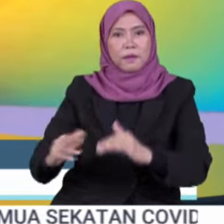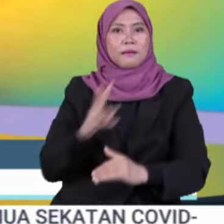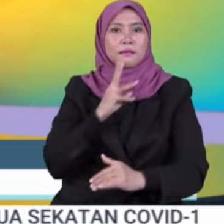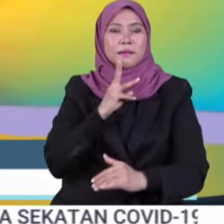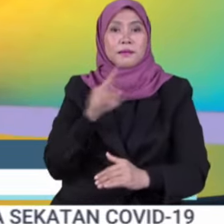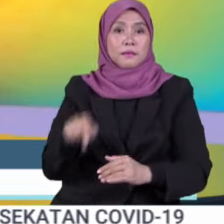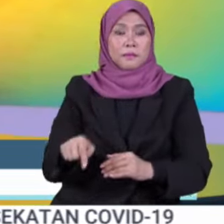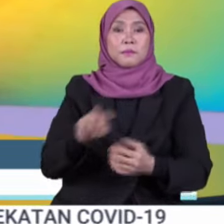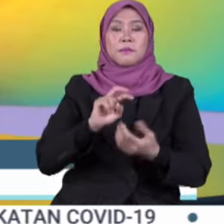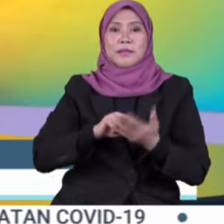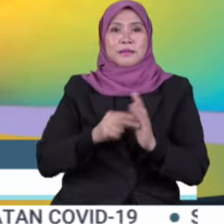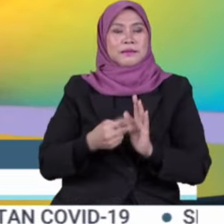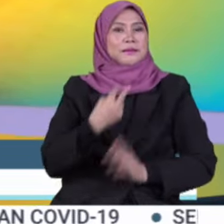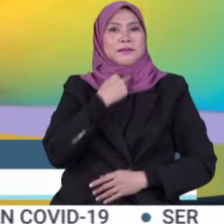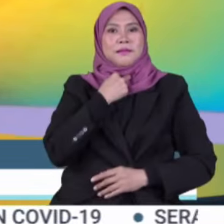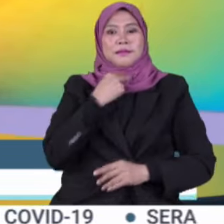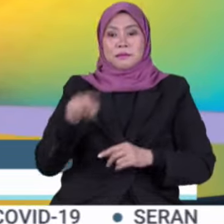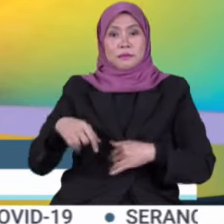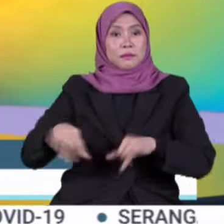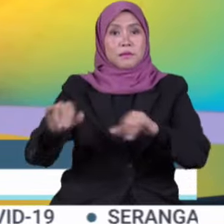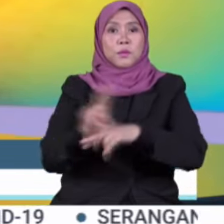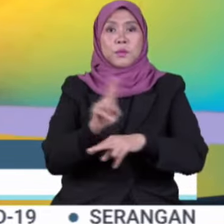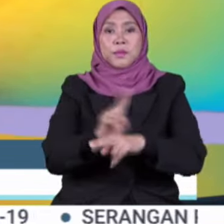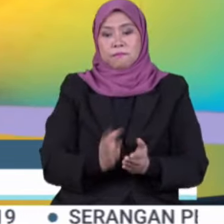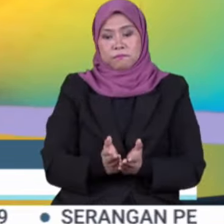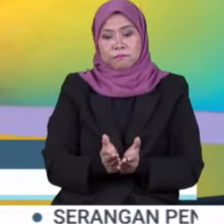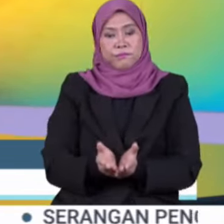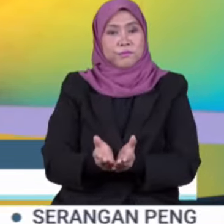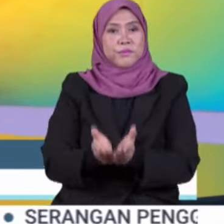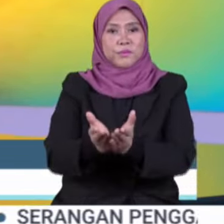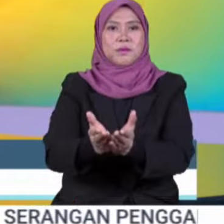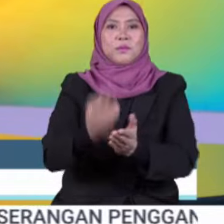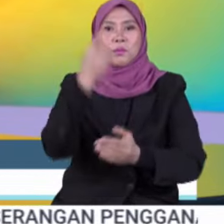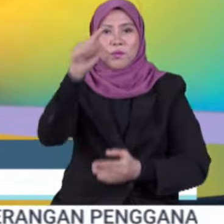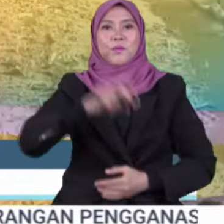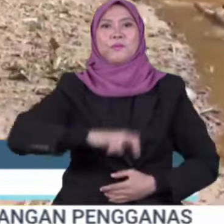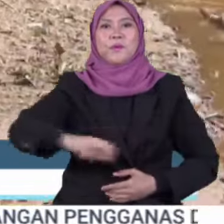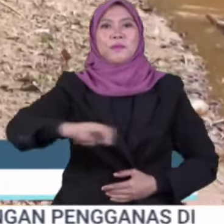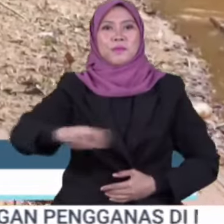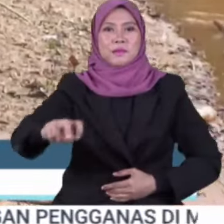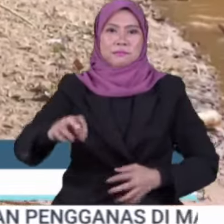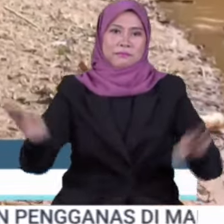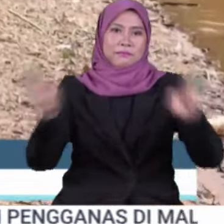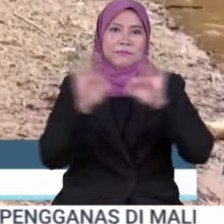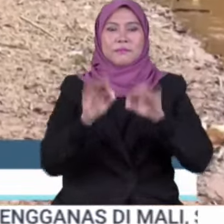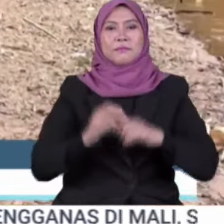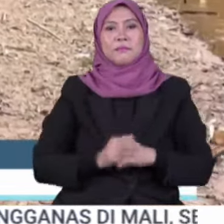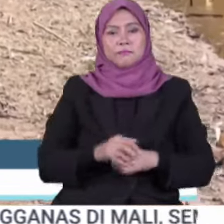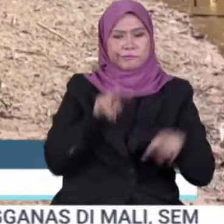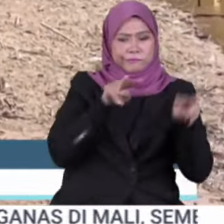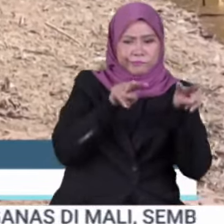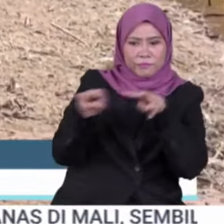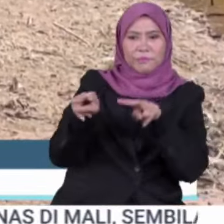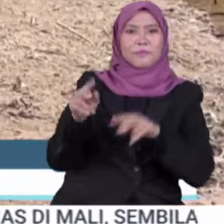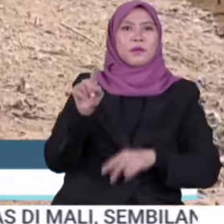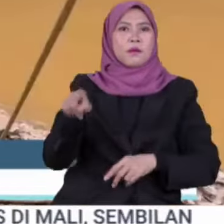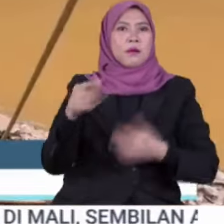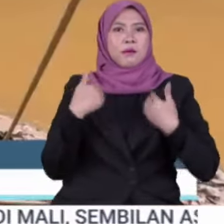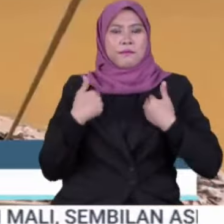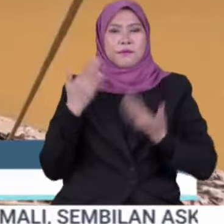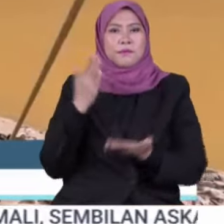kesan kepada penduduk yang masih menggunakan bot sebagai pengangkutan utama. Tinjauan mendapati ada yang terpaksa